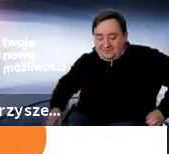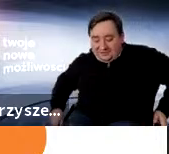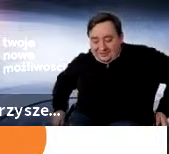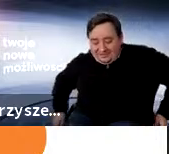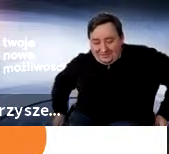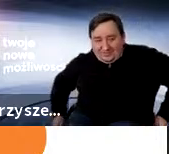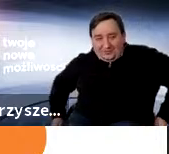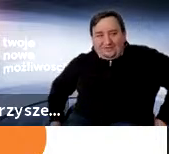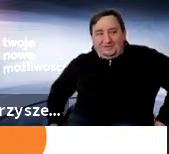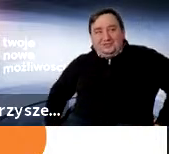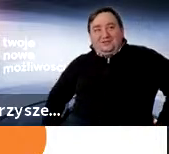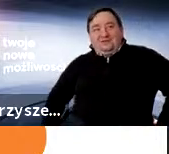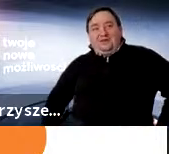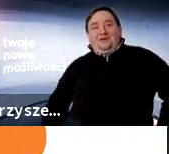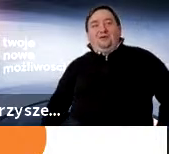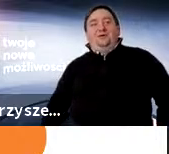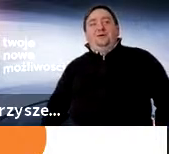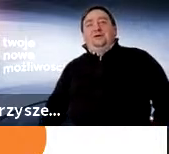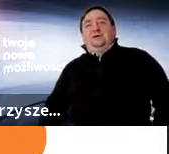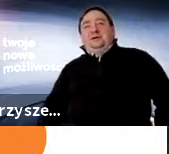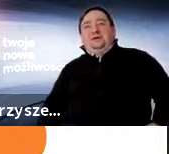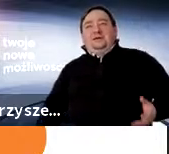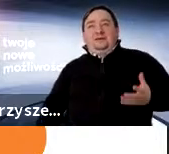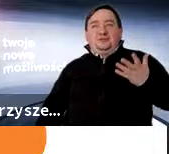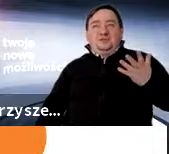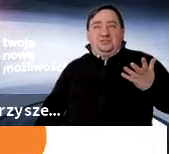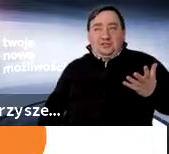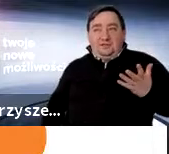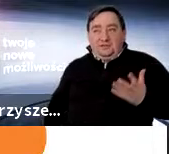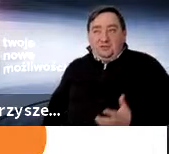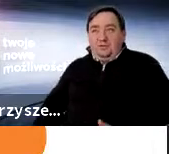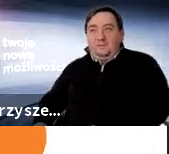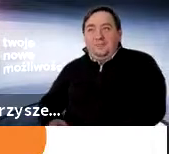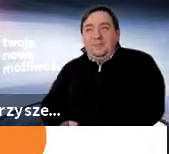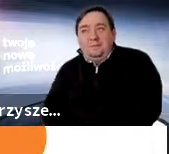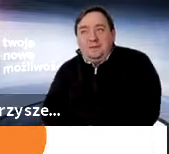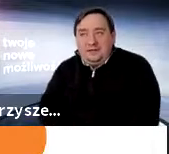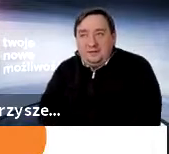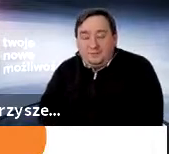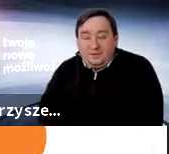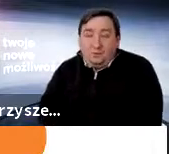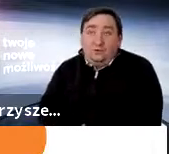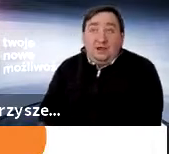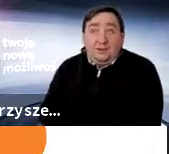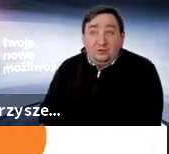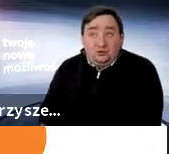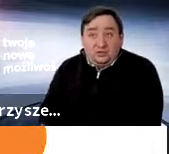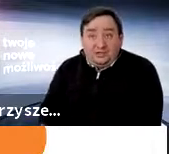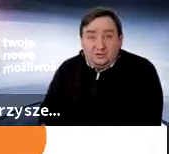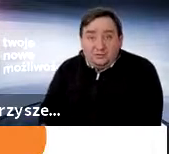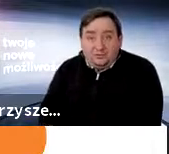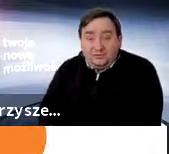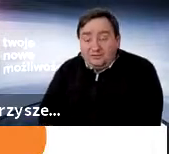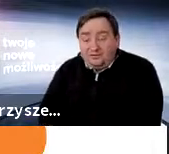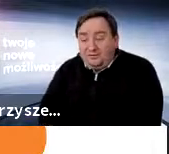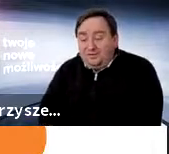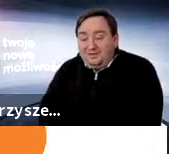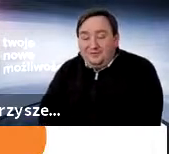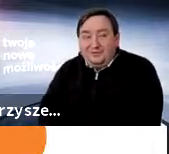z Państwa podchwyci to jako przestrzeń nawet do badań naukowych, a może już takie